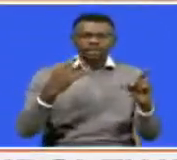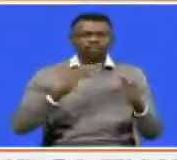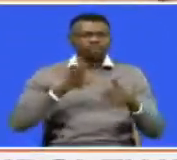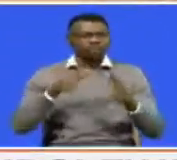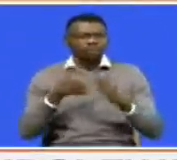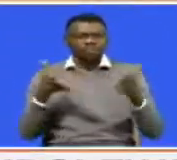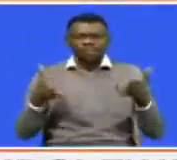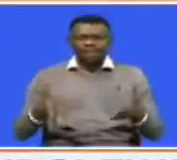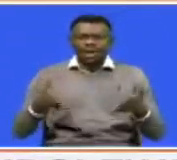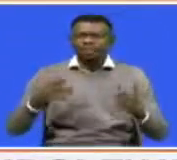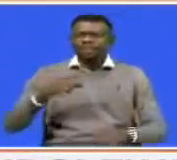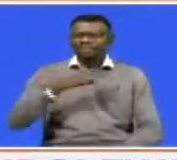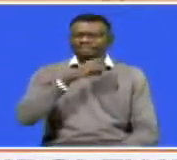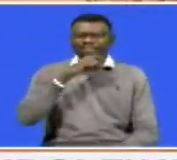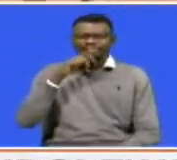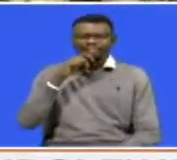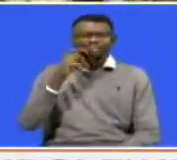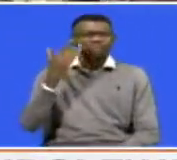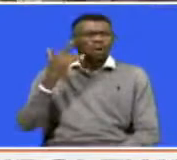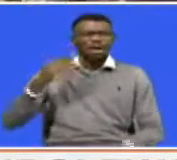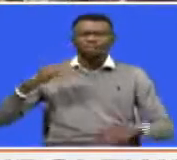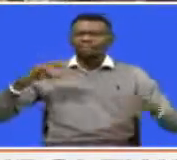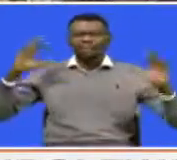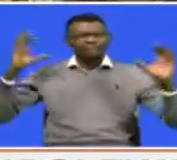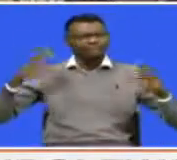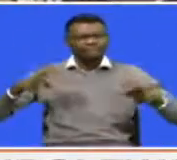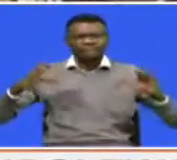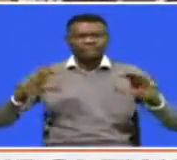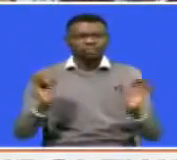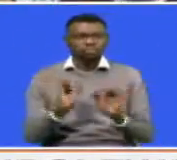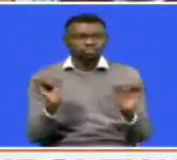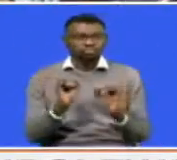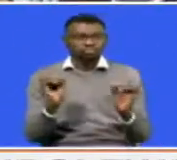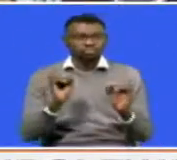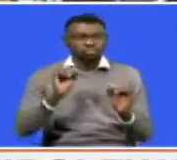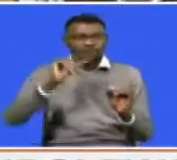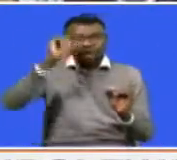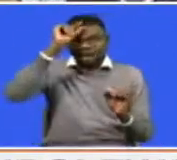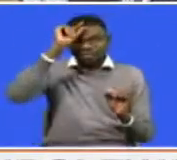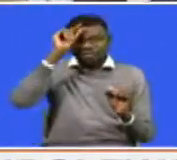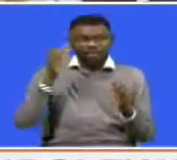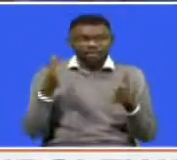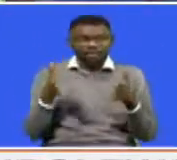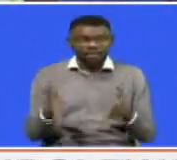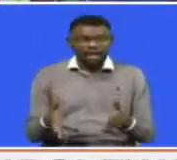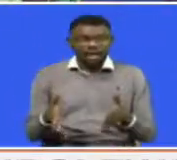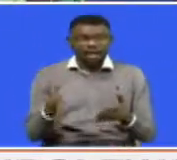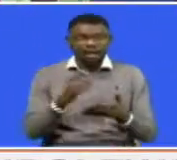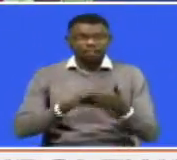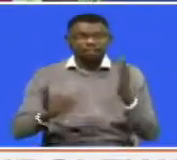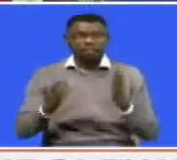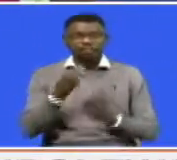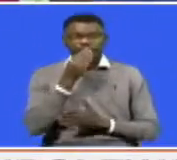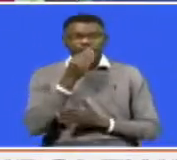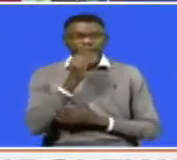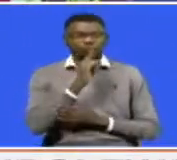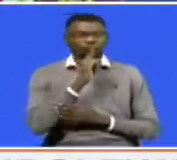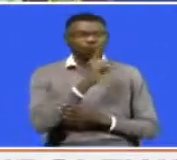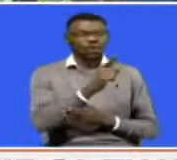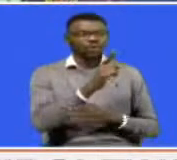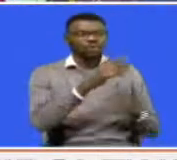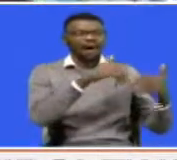unaoendelea kutokana na mabadiliko ya tabia nchi. Hatua ya serikali inahalalisha uagizaji wa vyakula kutoka nchi za